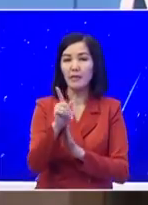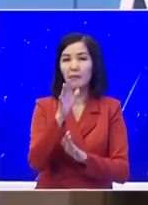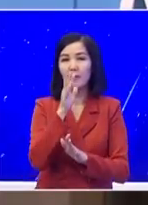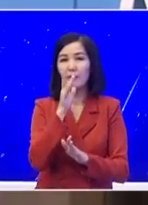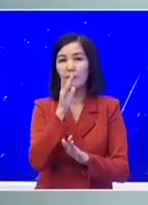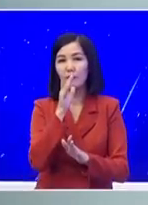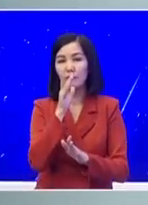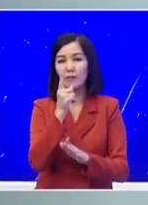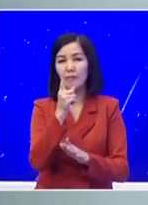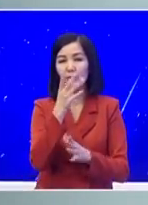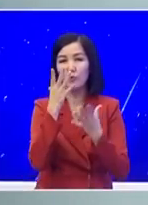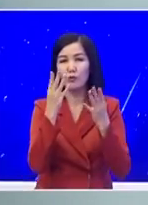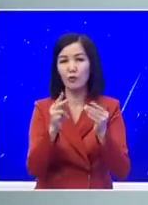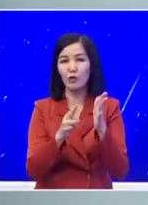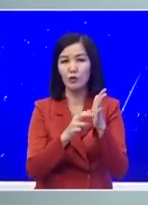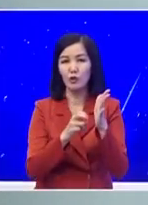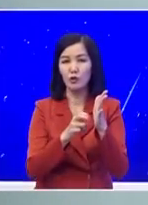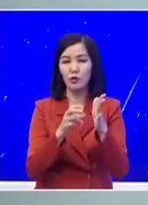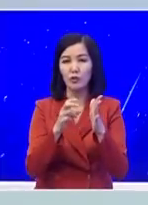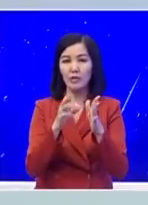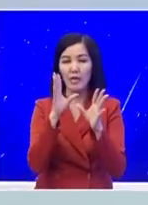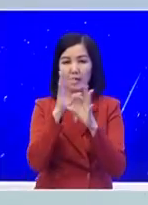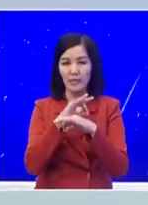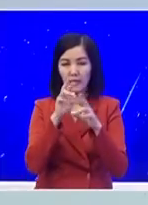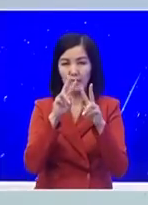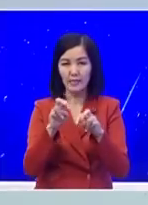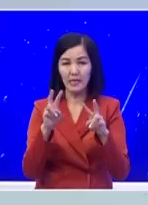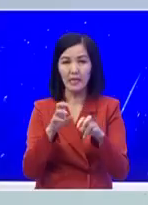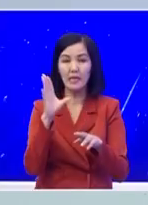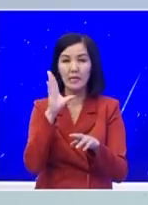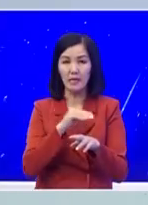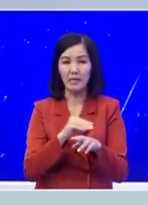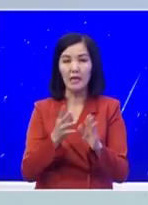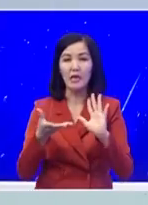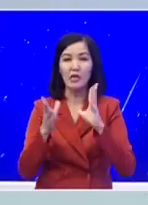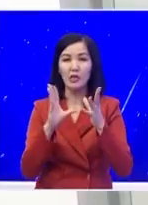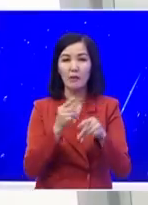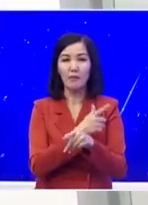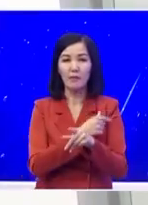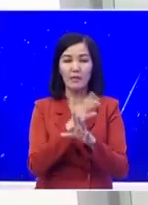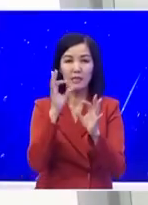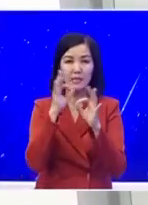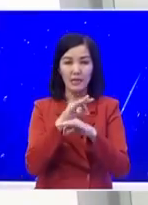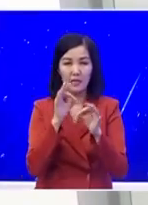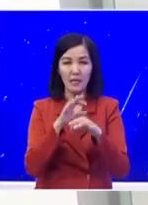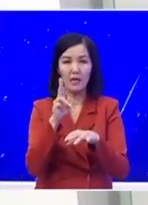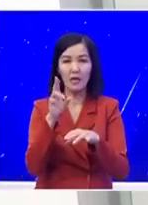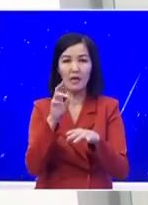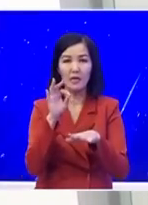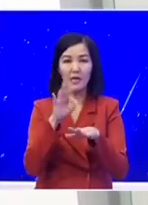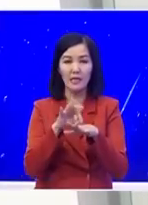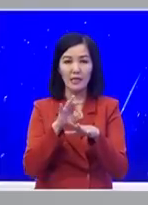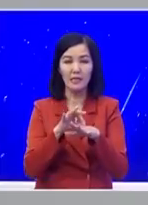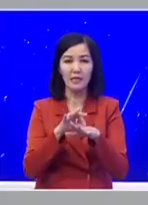кезеңдерде мұнда күніне 700-ге дейін сынама өткізіледі, дейді орталық басшылығы. Жалпы медициналық зертхана